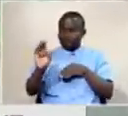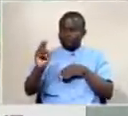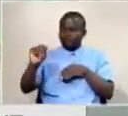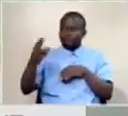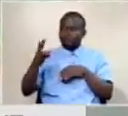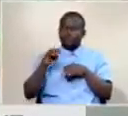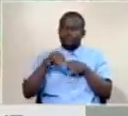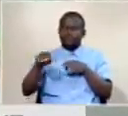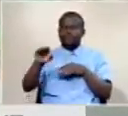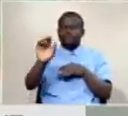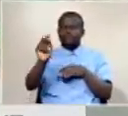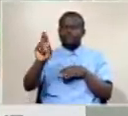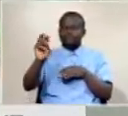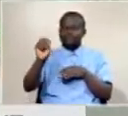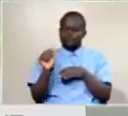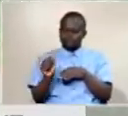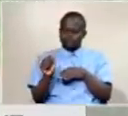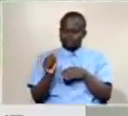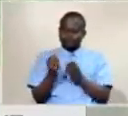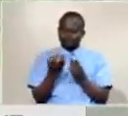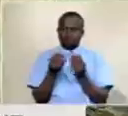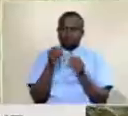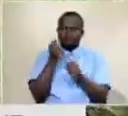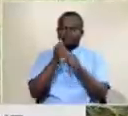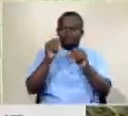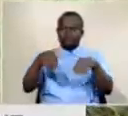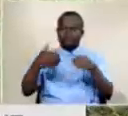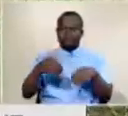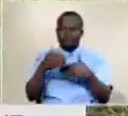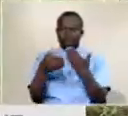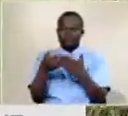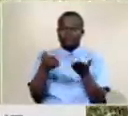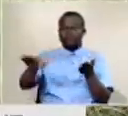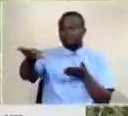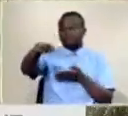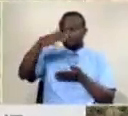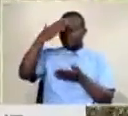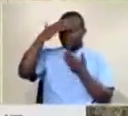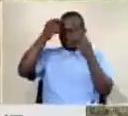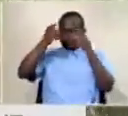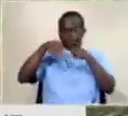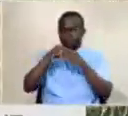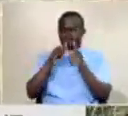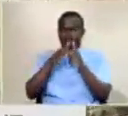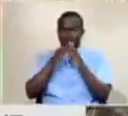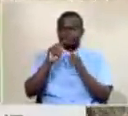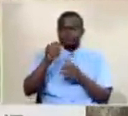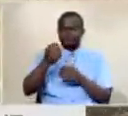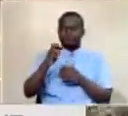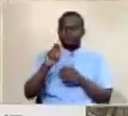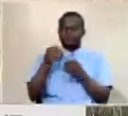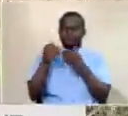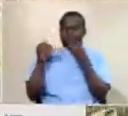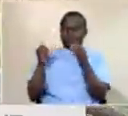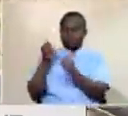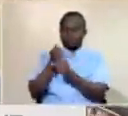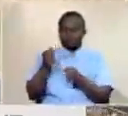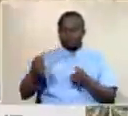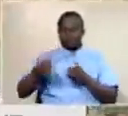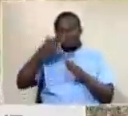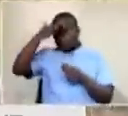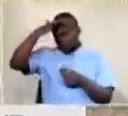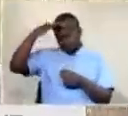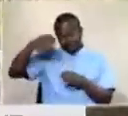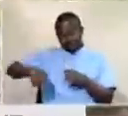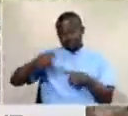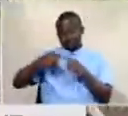murenge wa Karama nyuma gushyirwamo kaburimbo bingenzi zoroheye abakora ubuhinzi bw'urutoki hahi Karama dore ko kubigeza mu mujyanya gatare imbere y'ikorwa ry'uyu muhanda byagoranaga